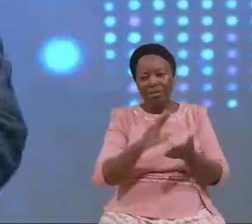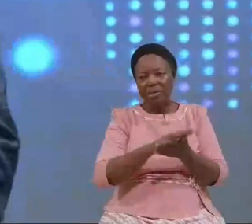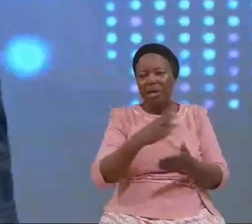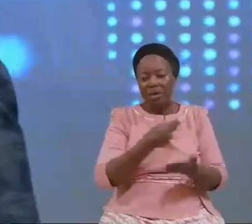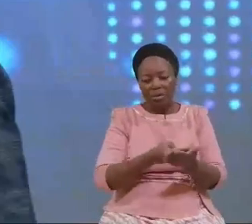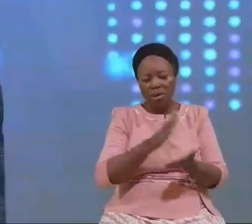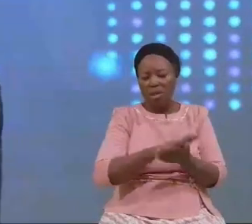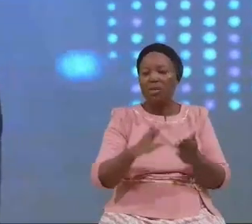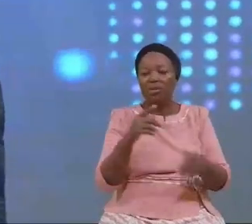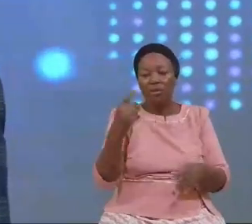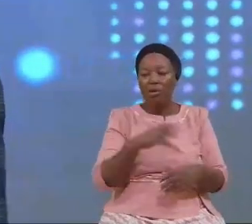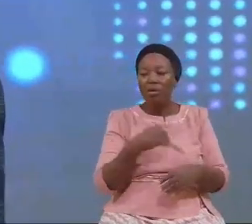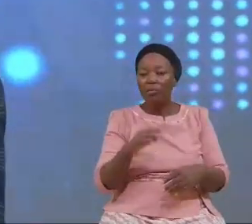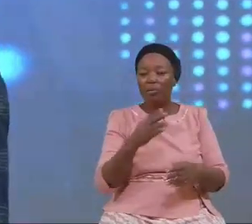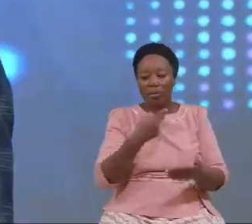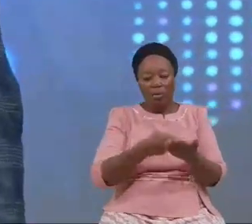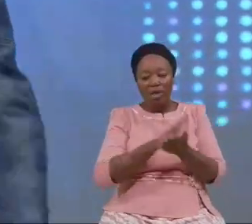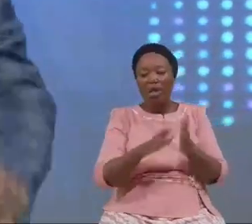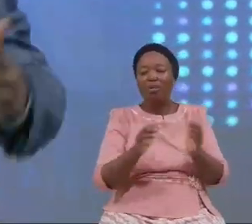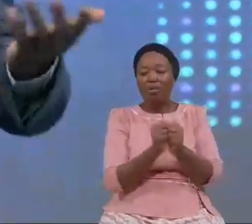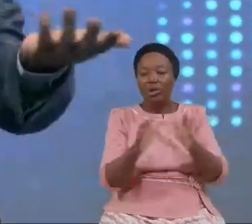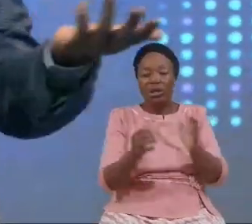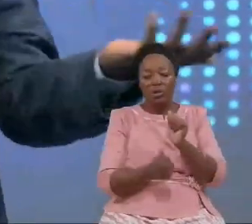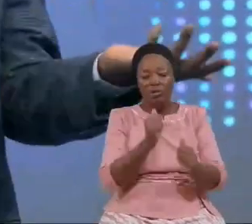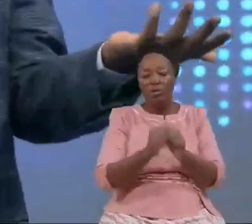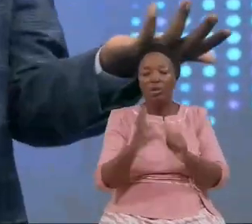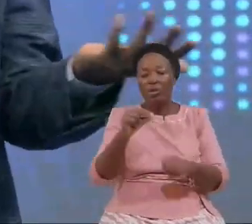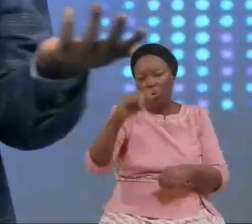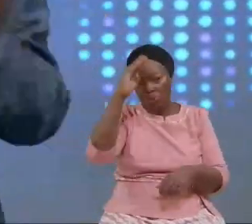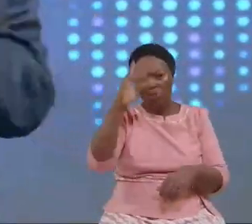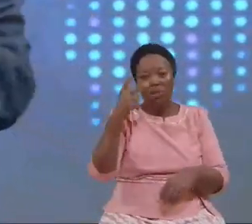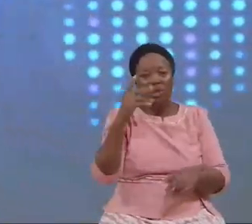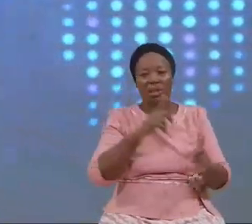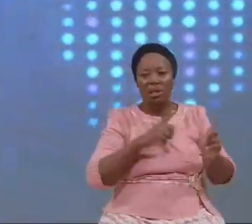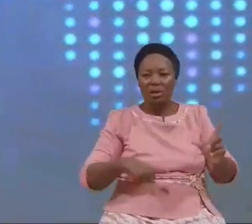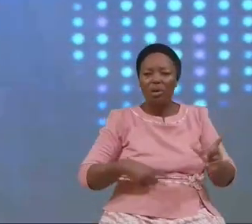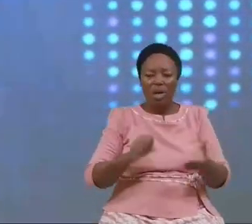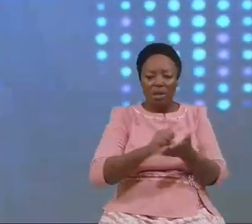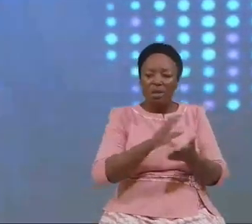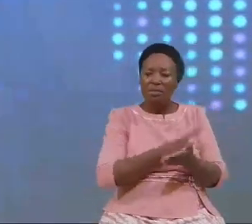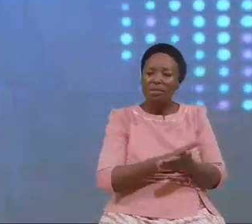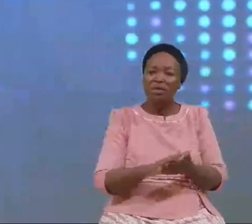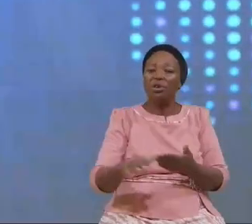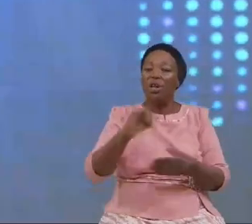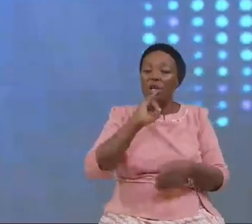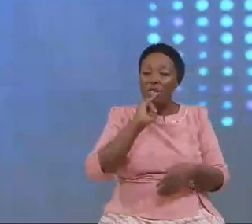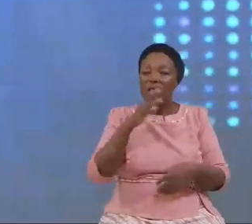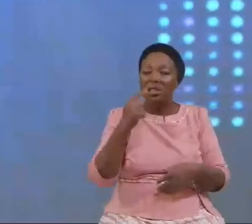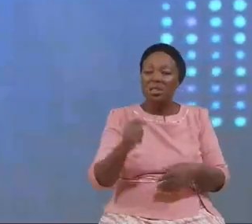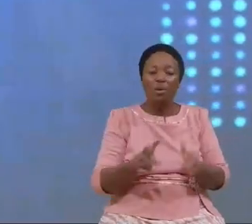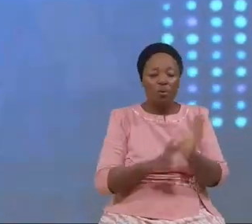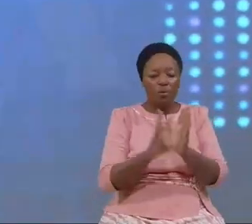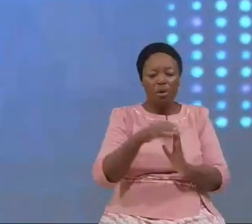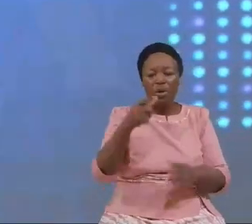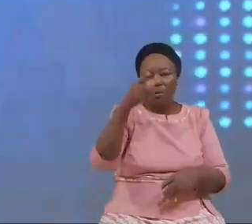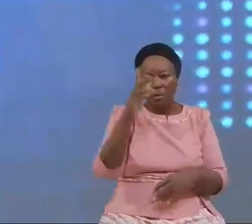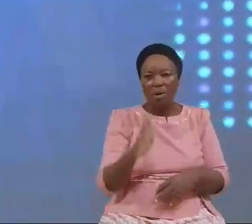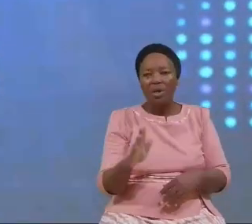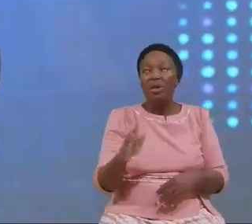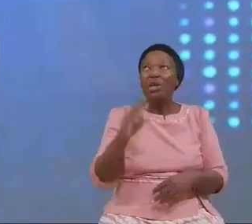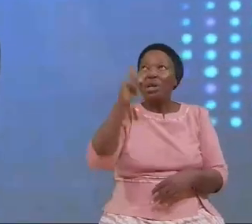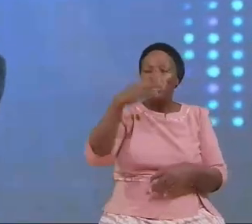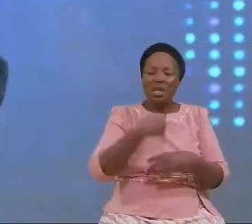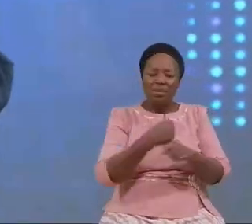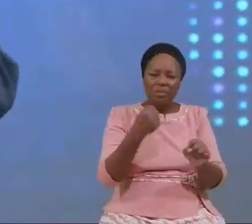laquelle personne ne verra le Seigneur la sanctification est la volonté de Dieu il